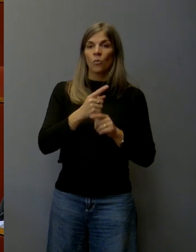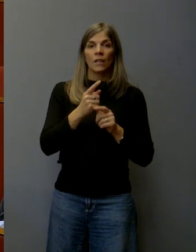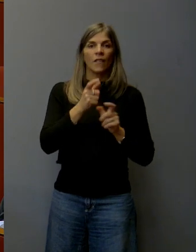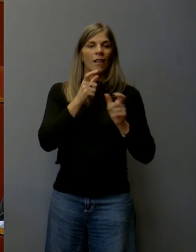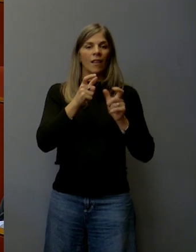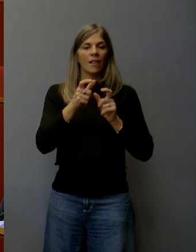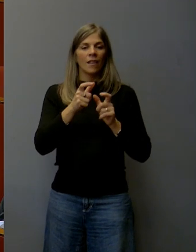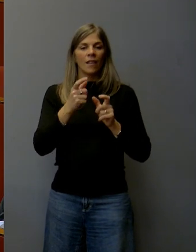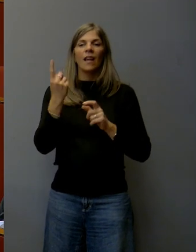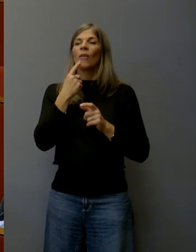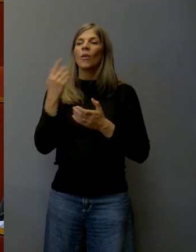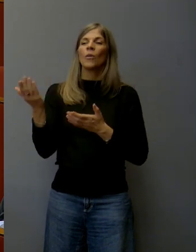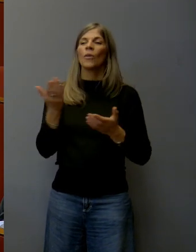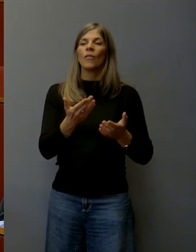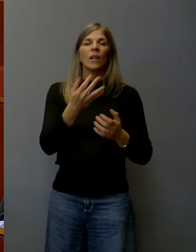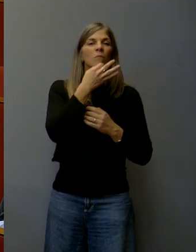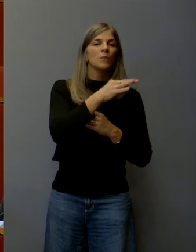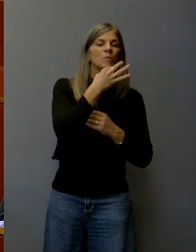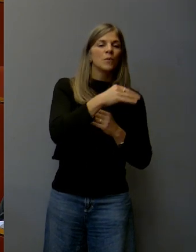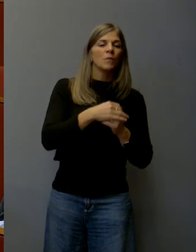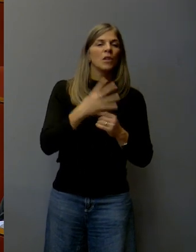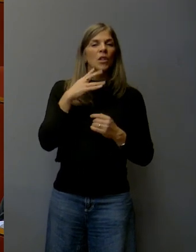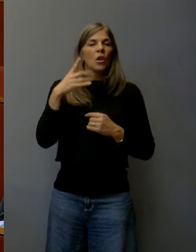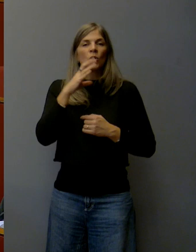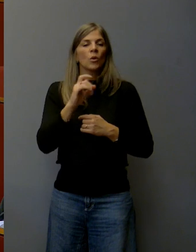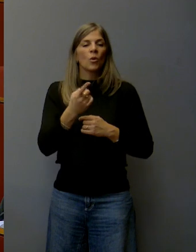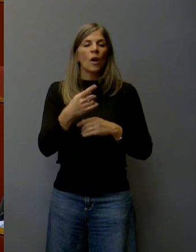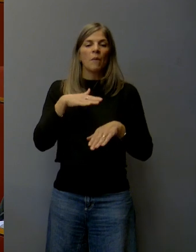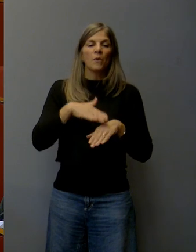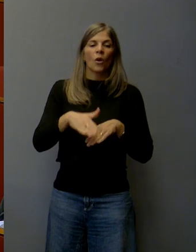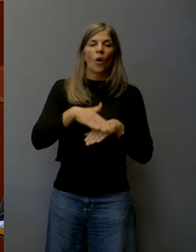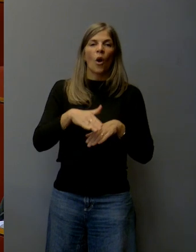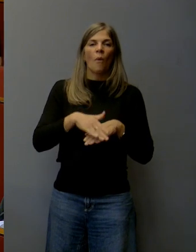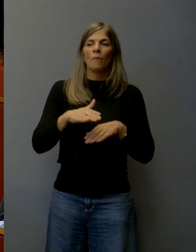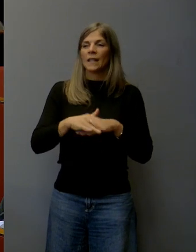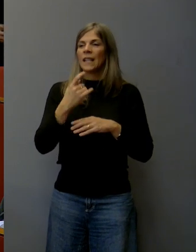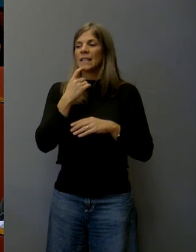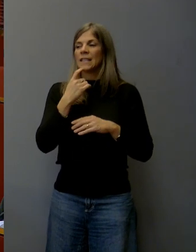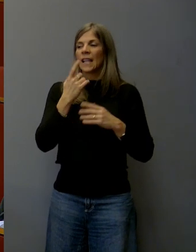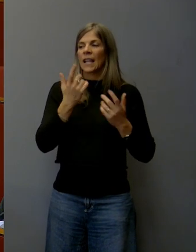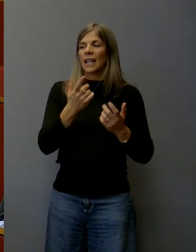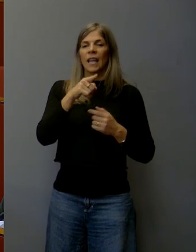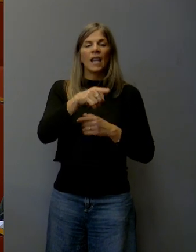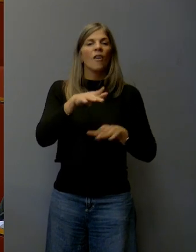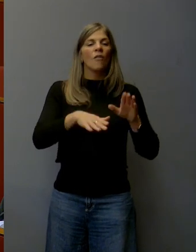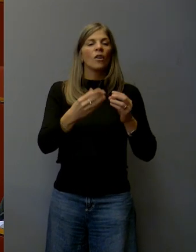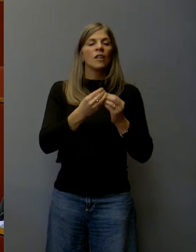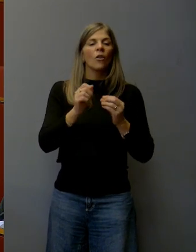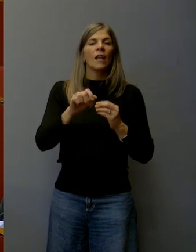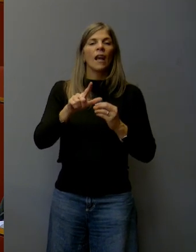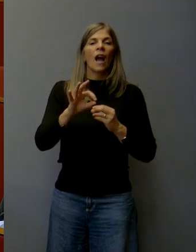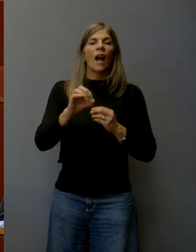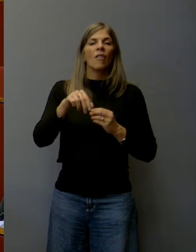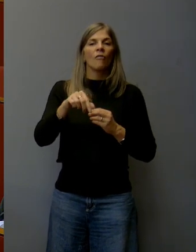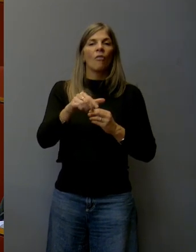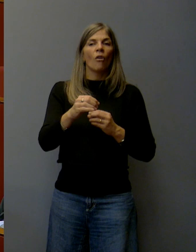riferire io non ho capito di chi è la competenza magari la collega Alfonso che è più brava di me in cui nel settore cultura avrà capito Ma se